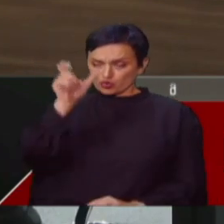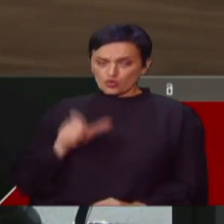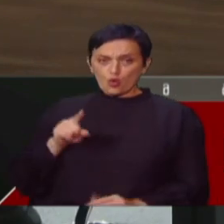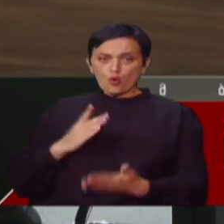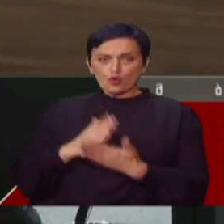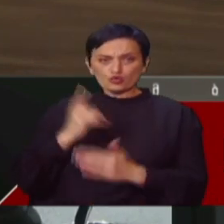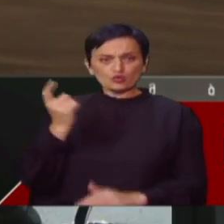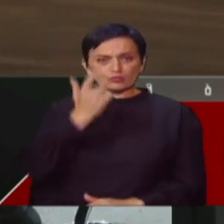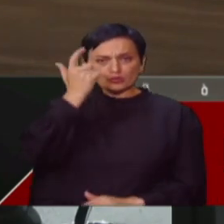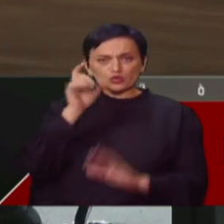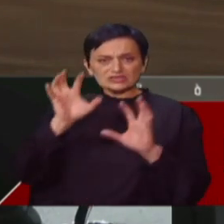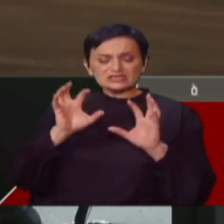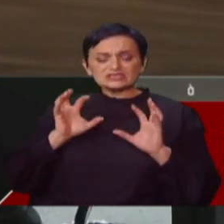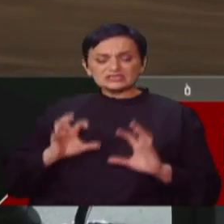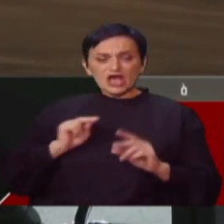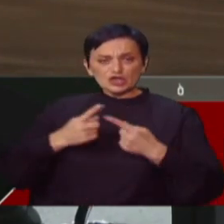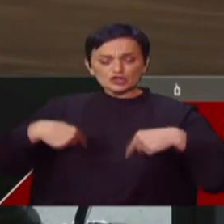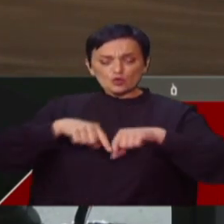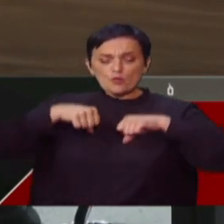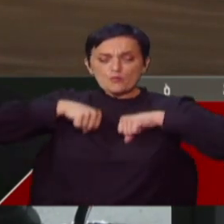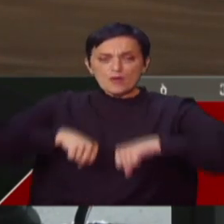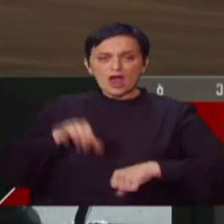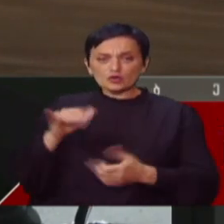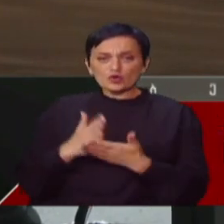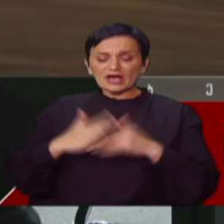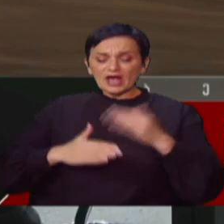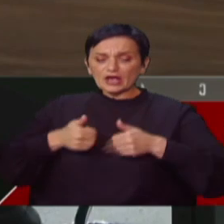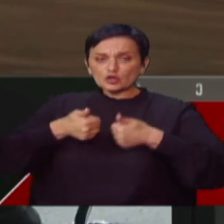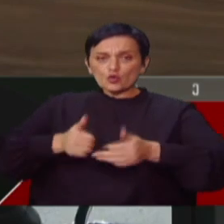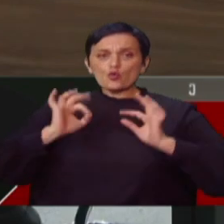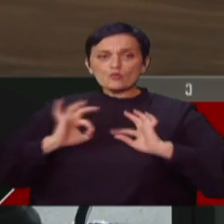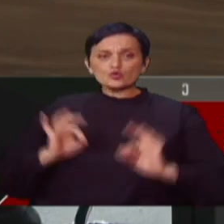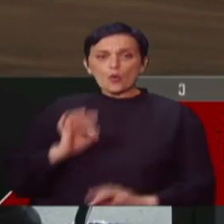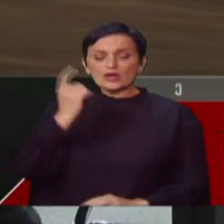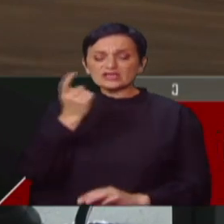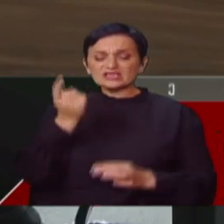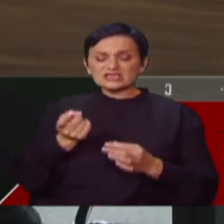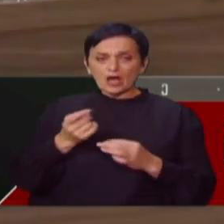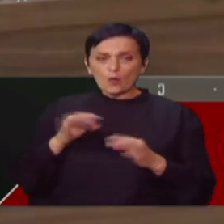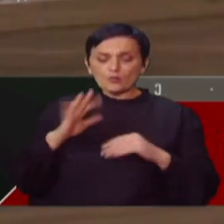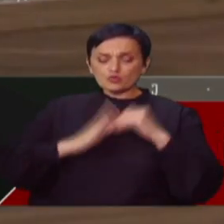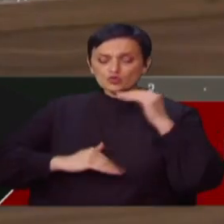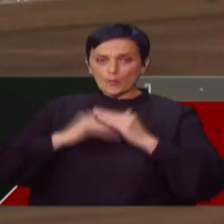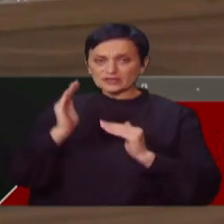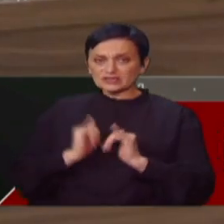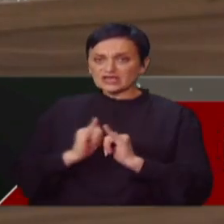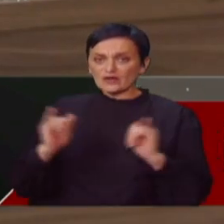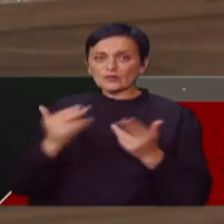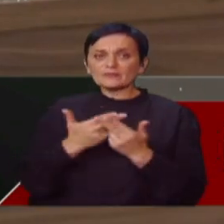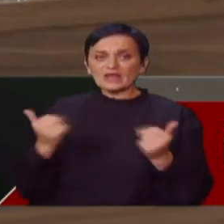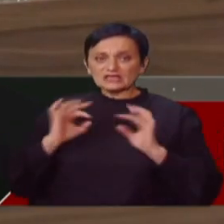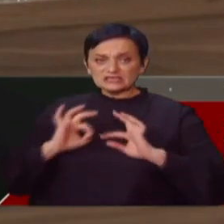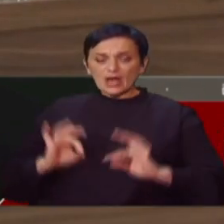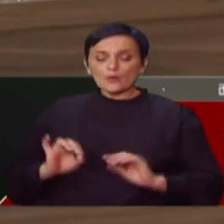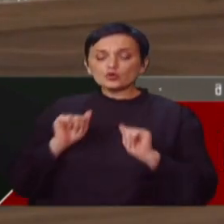ფლობს საკმარის საკანონმდებლო და ინსტიტუციურ ბერკეტს, რათა ხელი შეუწყოს პროკურორის დამოუკიდებლობას, პროფესიულ განვითარებას და